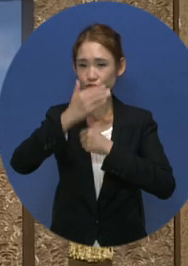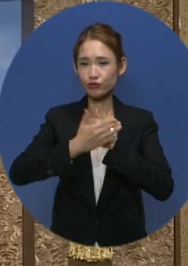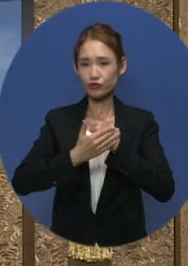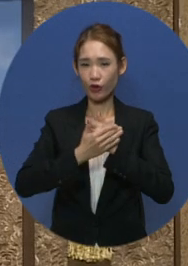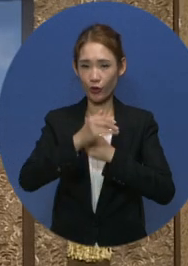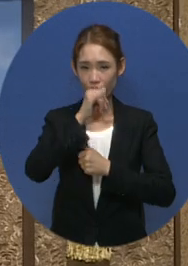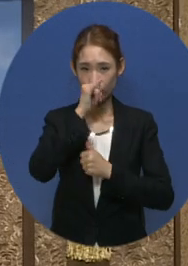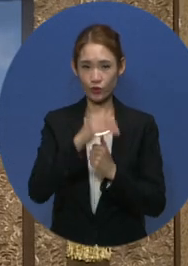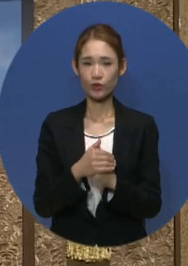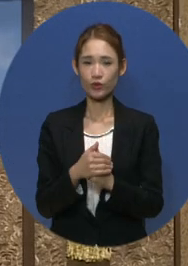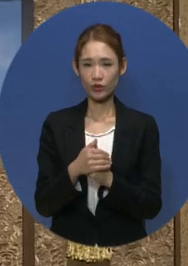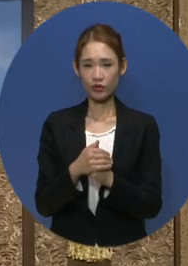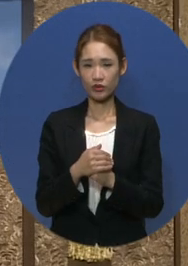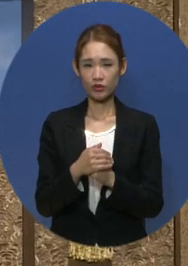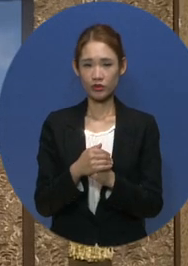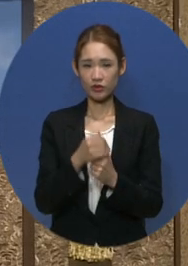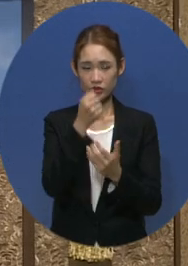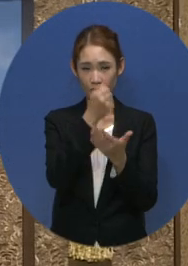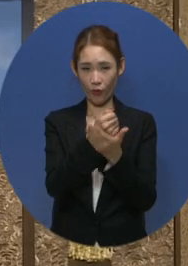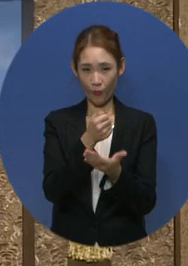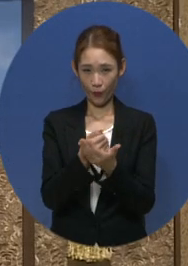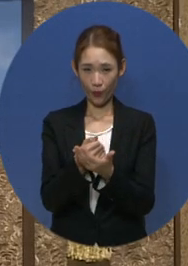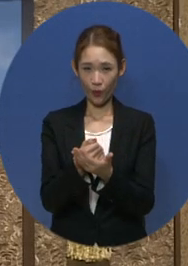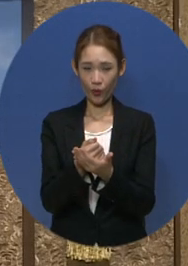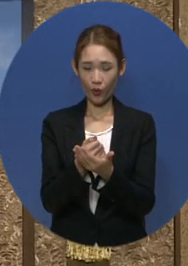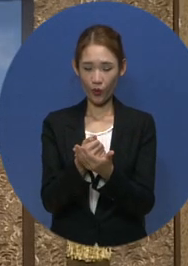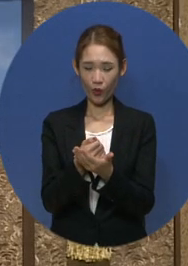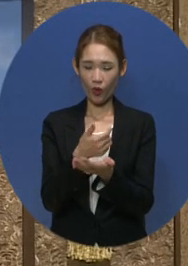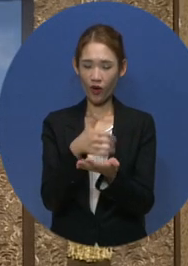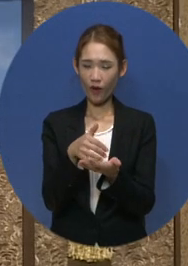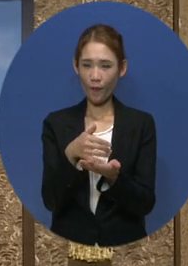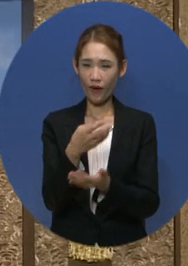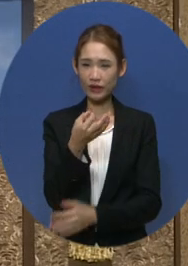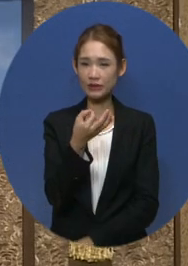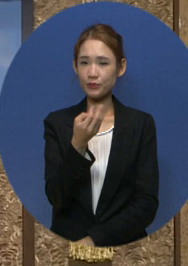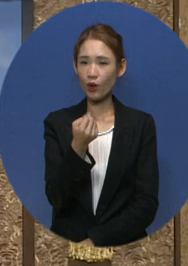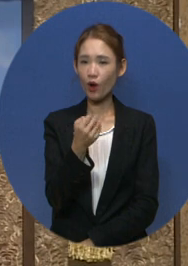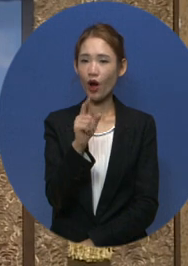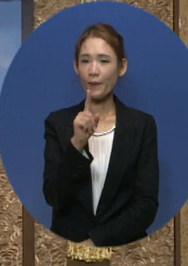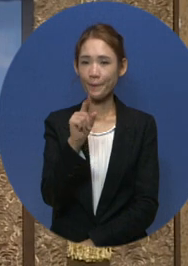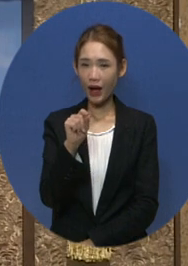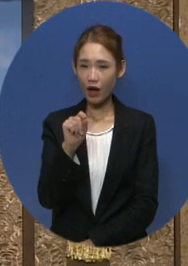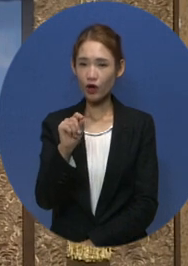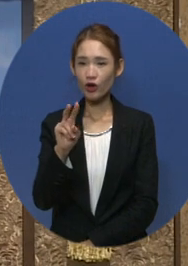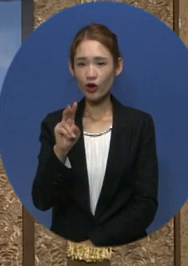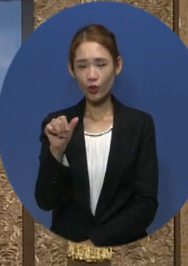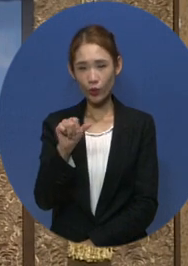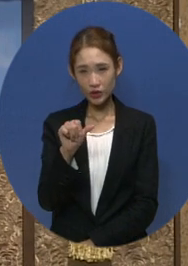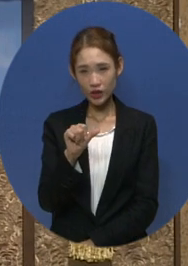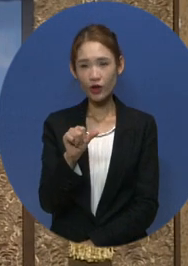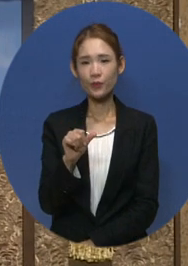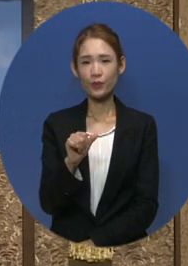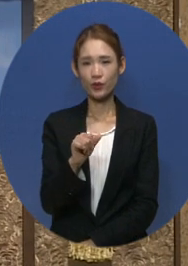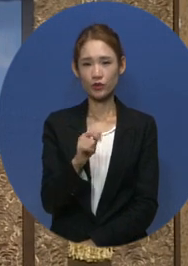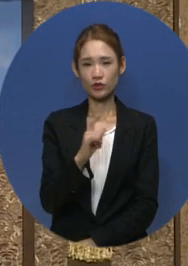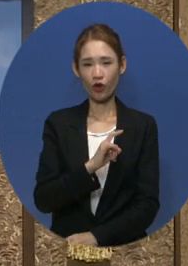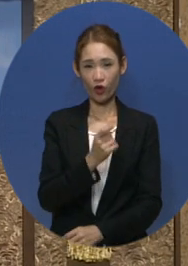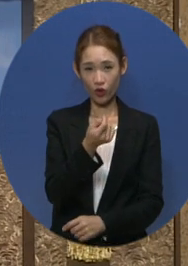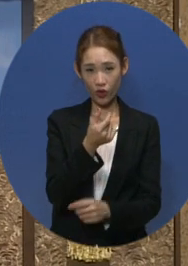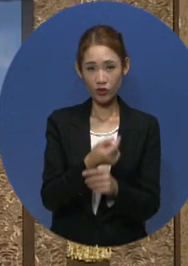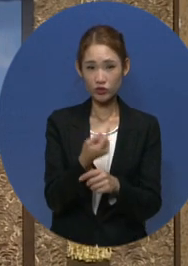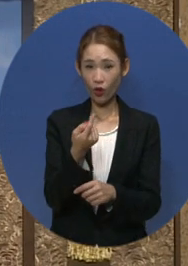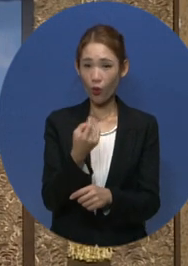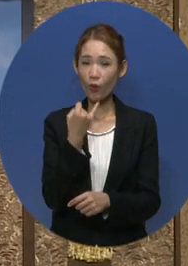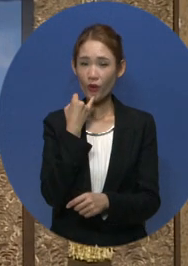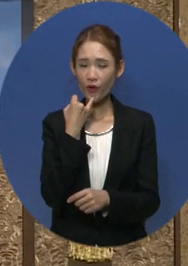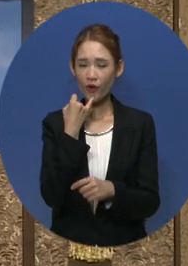이제 금액을 정해야 됩니다. 예. 뭐 보통 이제 한 만 원 정도. 오. 또 적게 하신 분들은 한 5천 원. 네. 아주 적게 하신 분은 천 원